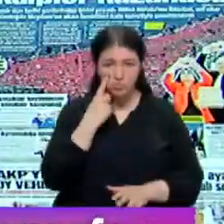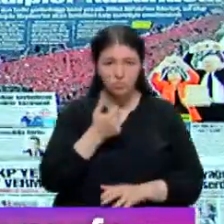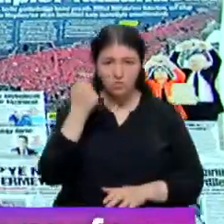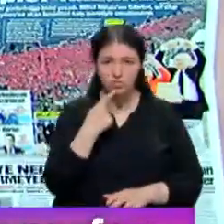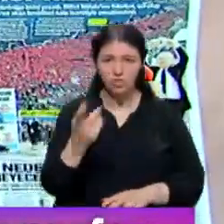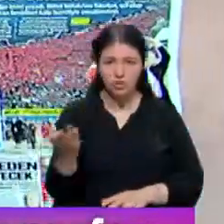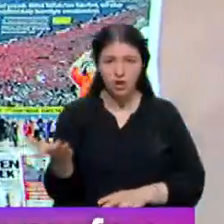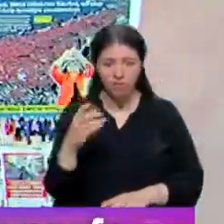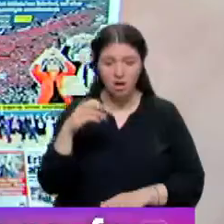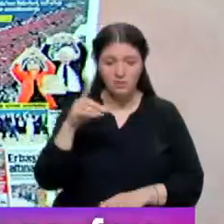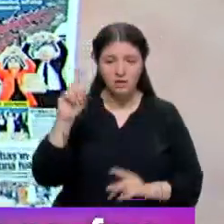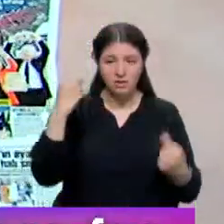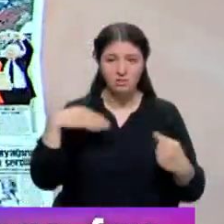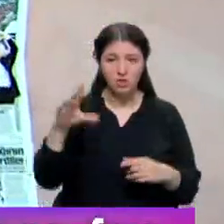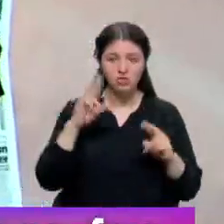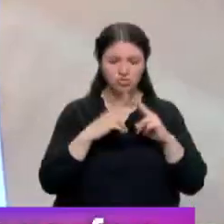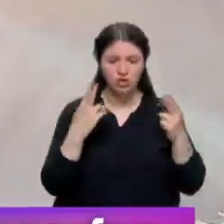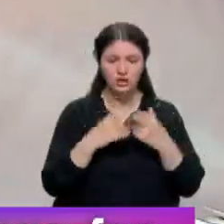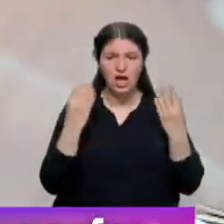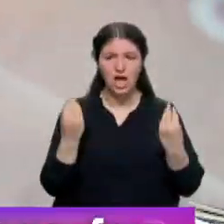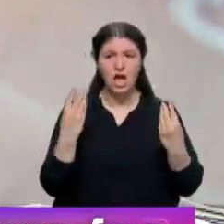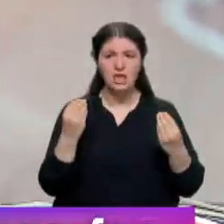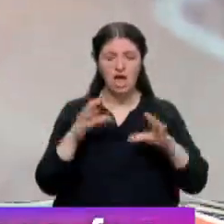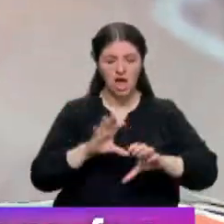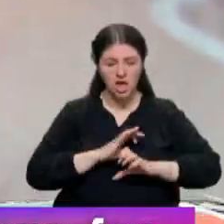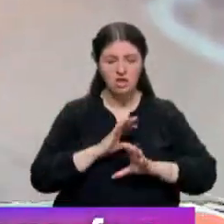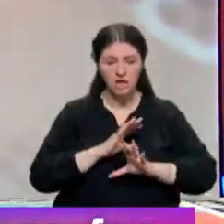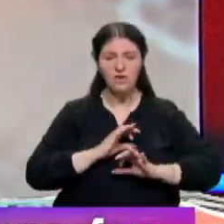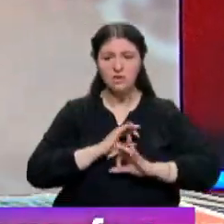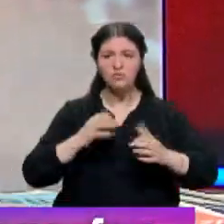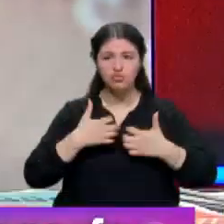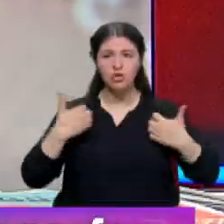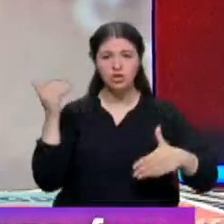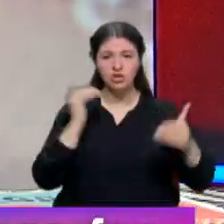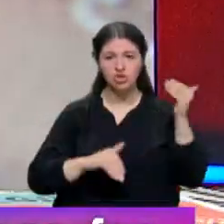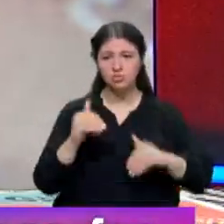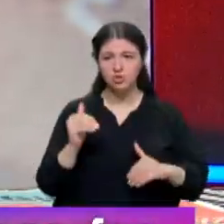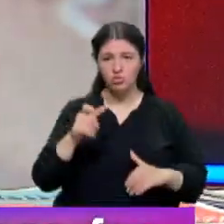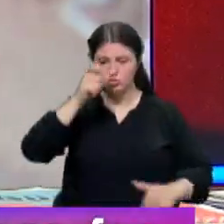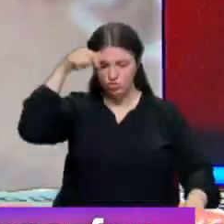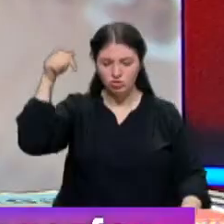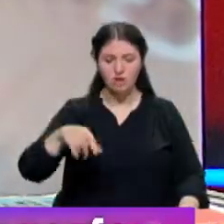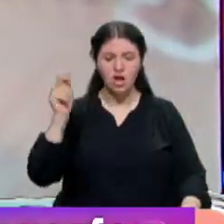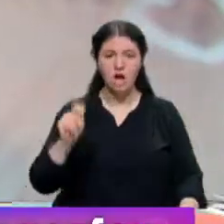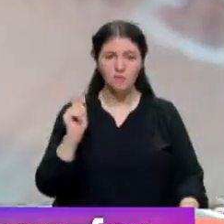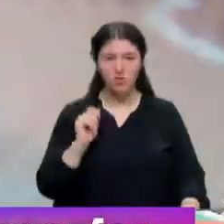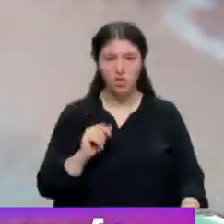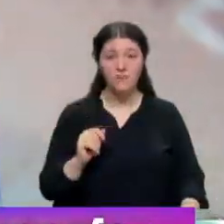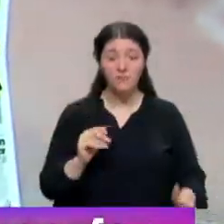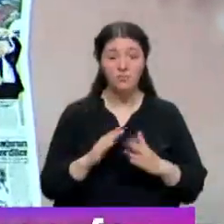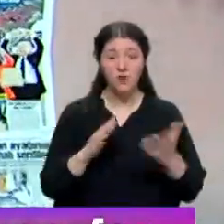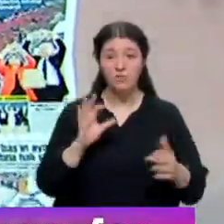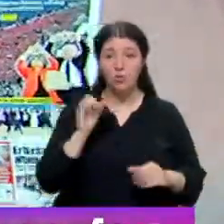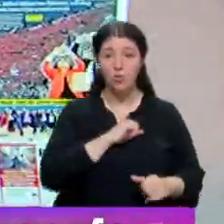cumhurbaşkanı Hatta AK Partili yetkililer dünyanın en etkili ve en güvenilir seçimleri Türkiye'ye de yapılıyor ve